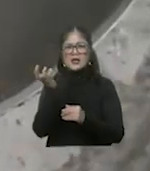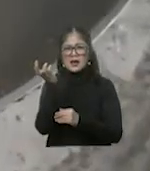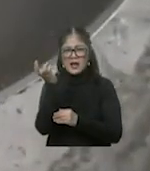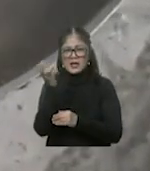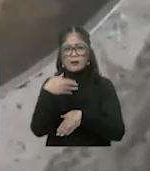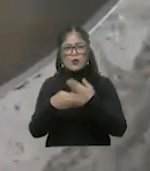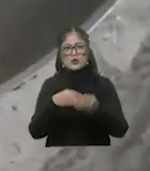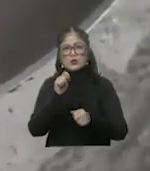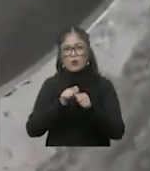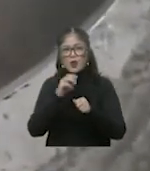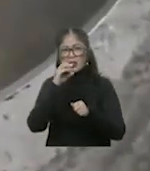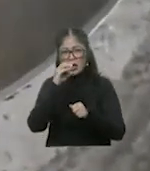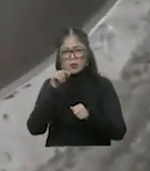tahu dapat kembali berproduksi